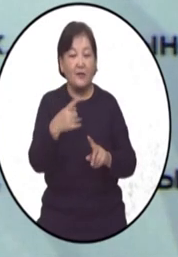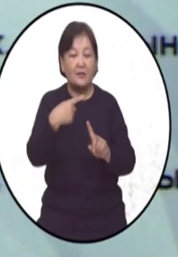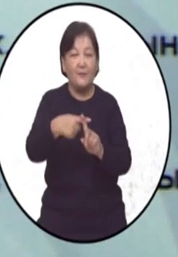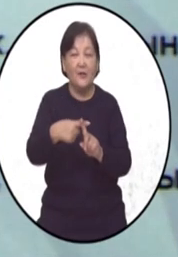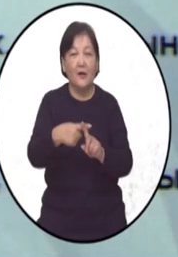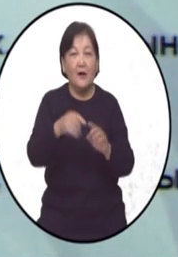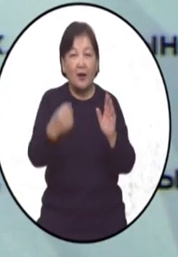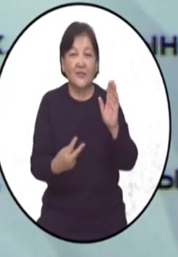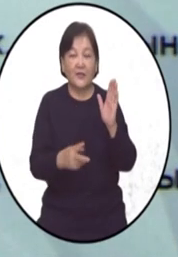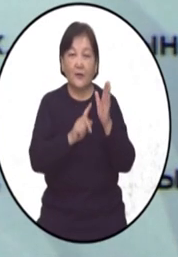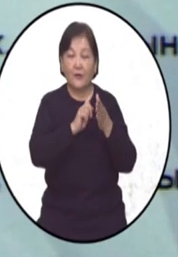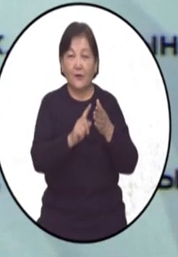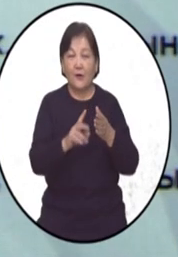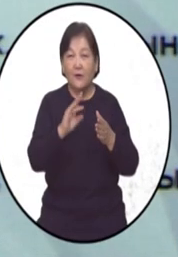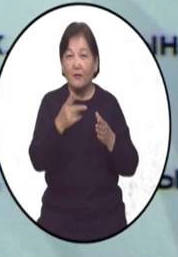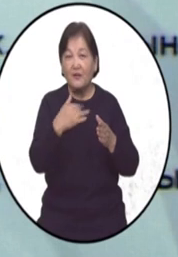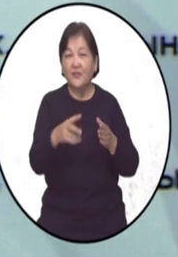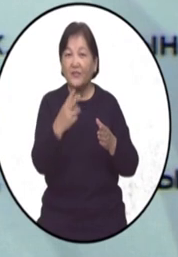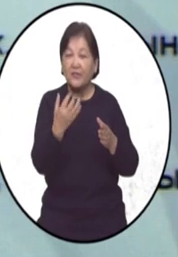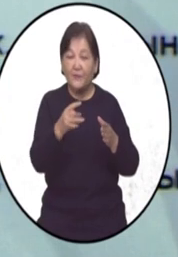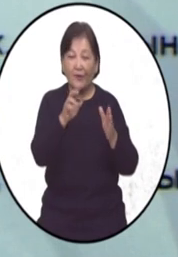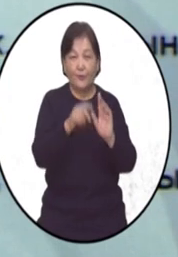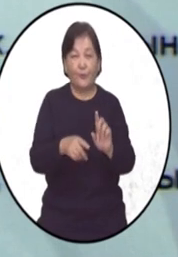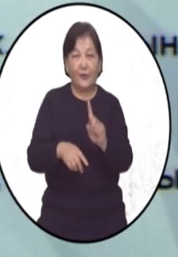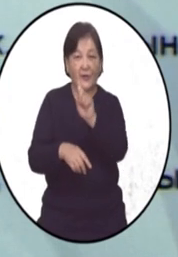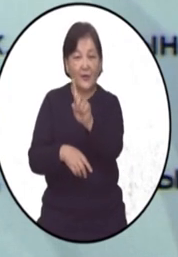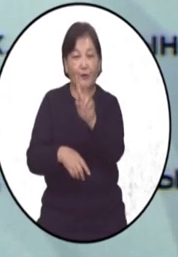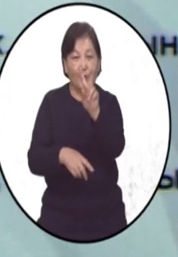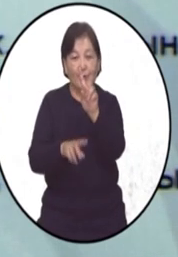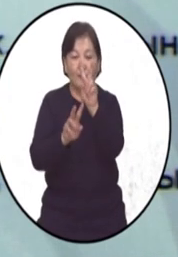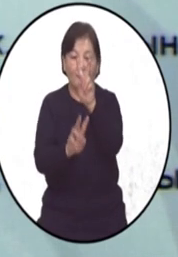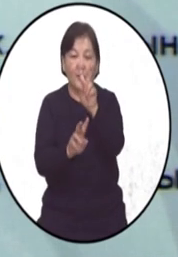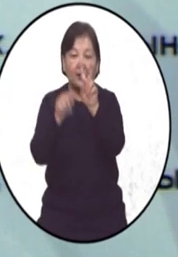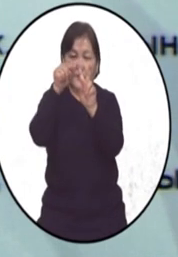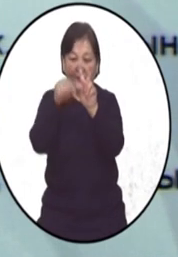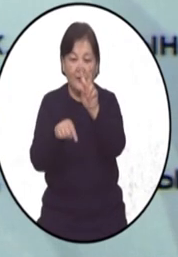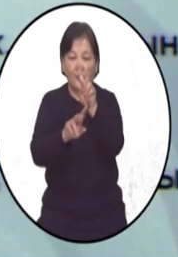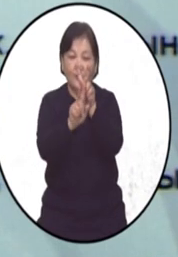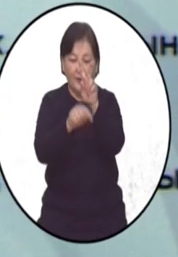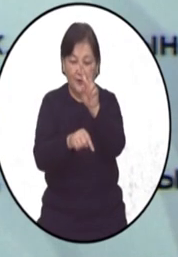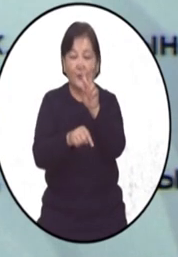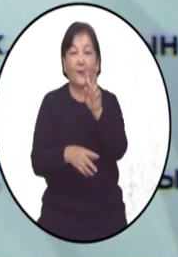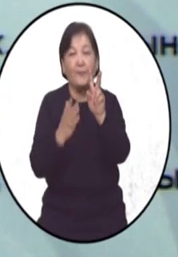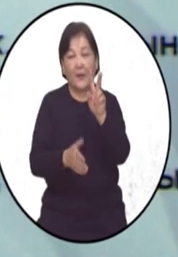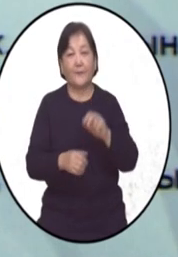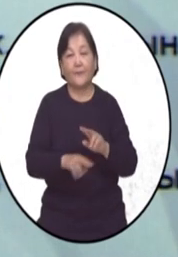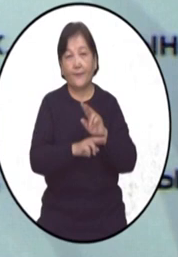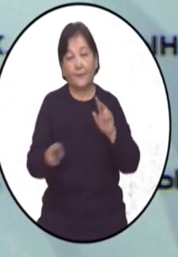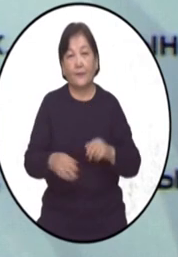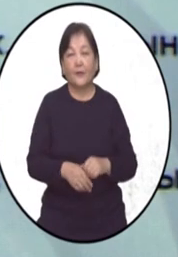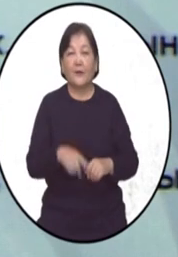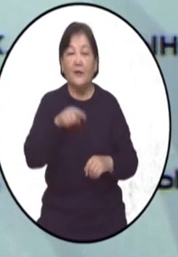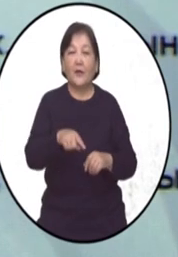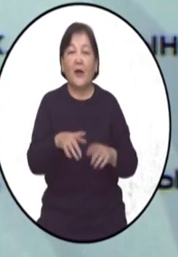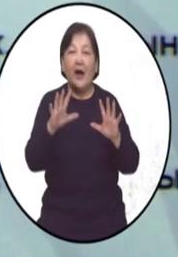дүнгээ нэмсэн нэг жин цифрүүдийн доор бичдэг. За тэгвэл үр дүн маань бол 10 буюу түүнээс